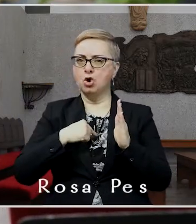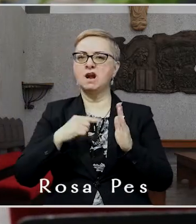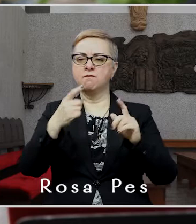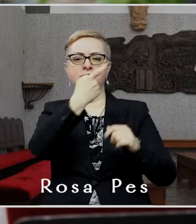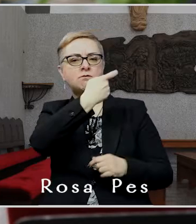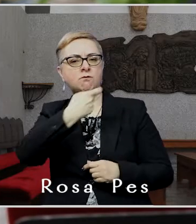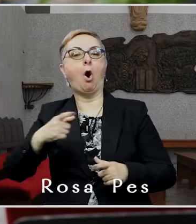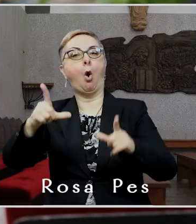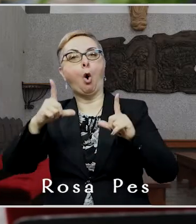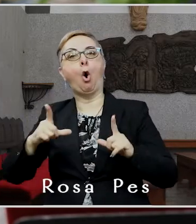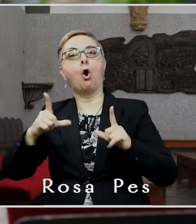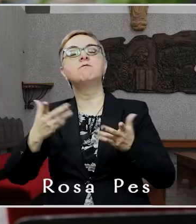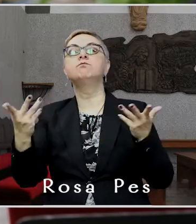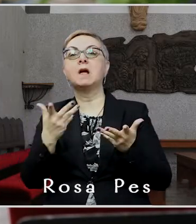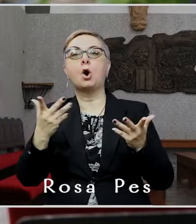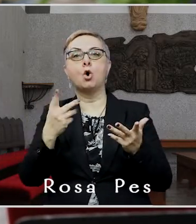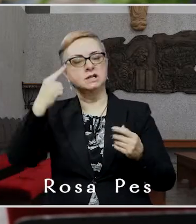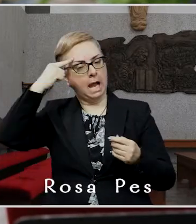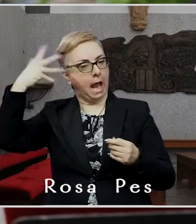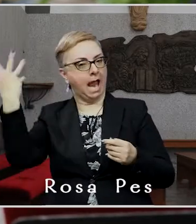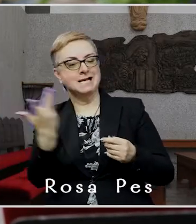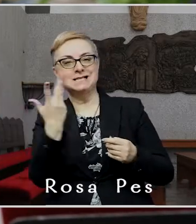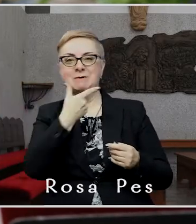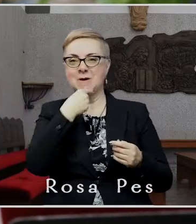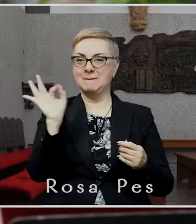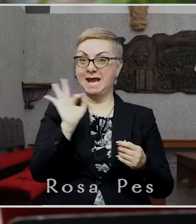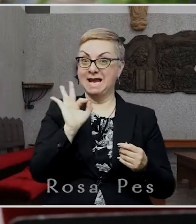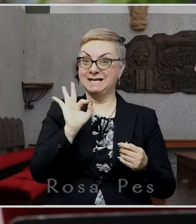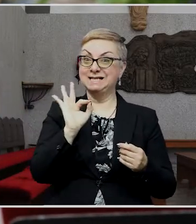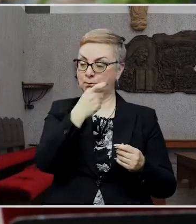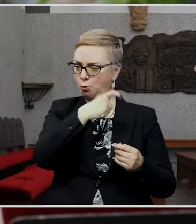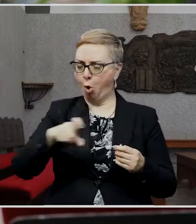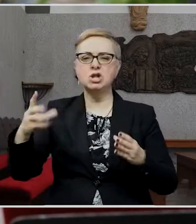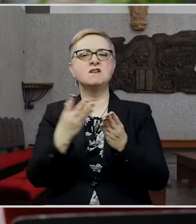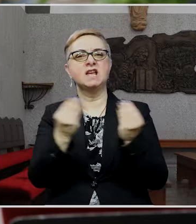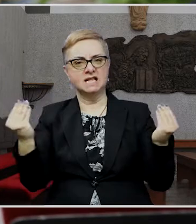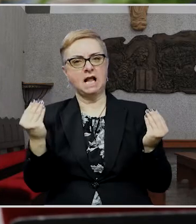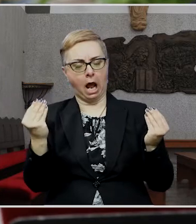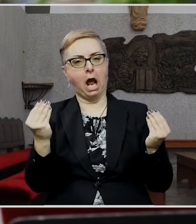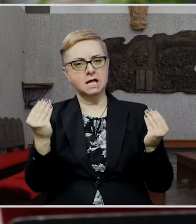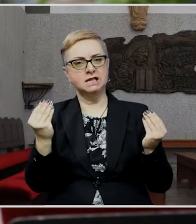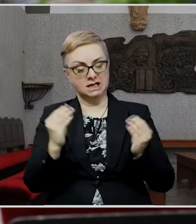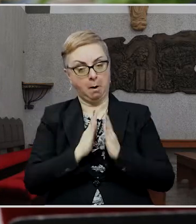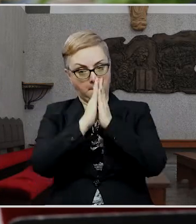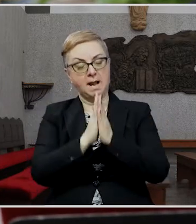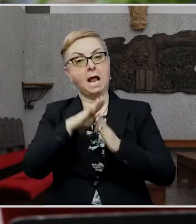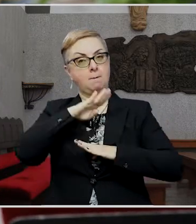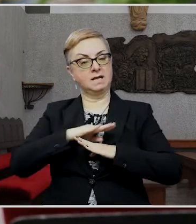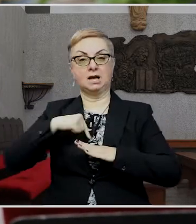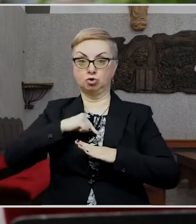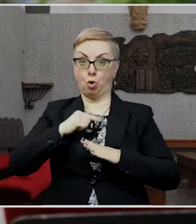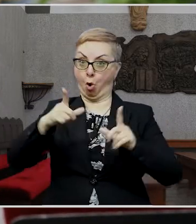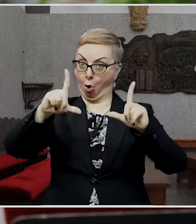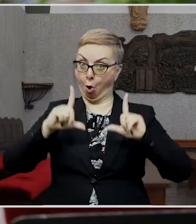continuamente tante e esempi e tanti bei motivi per la nostra preghiera per la nostra meditazione